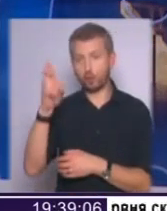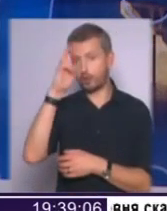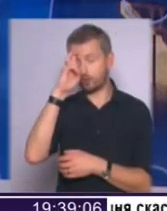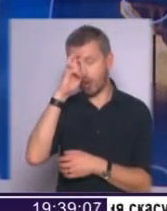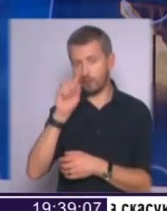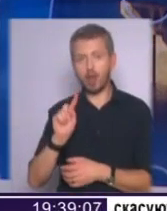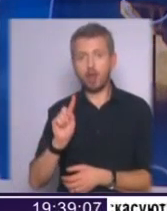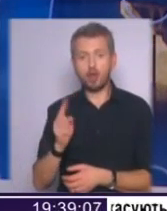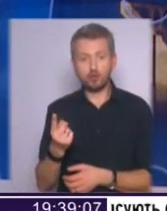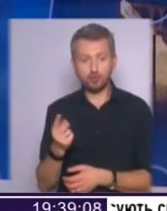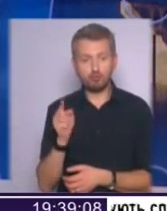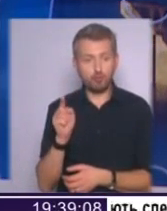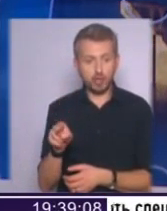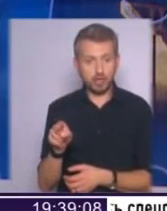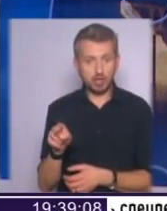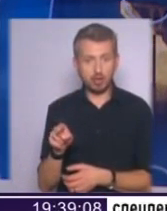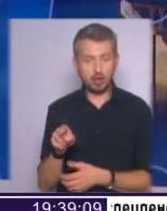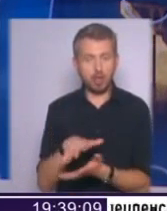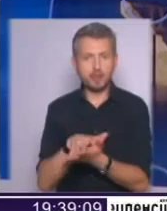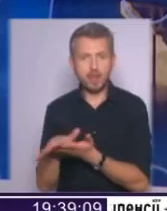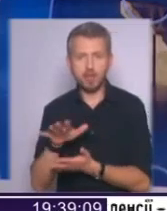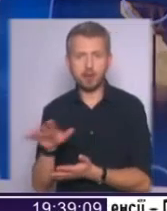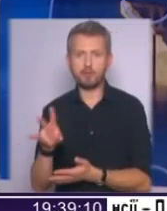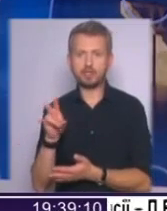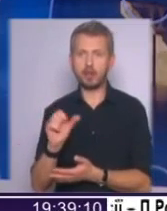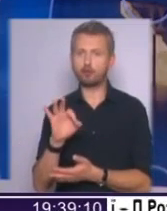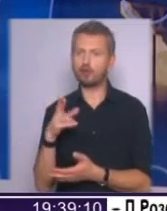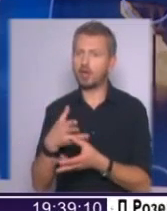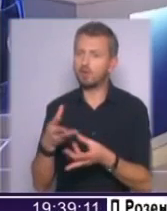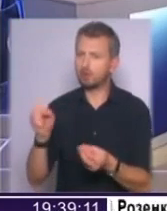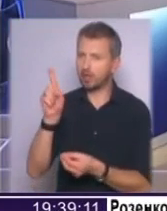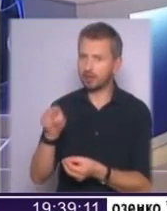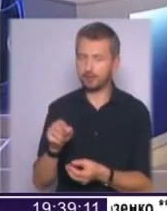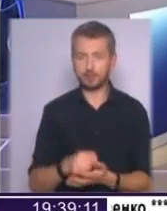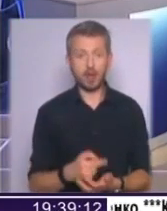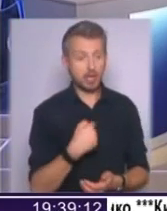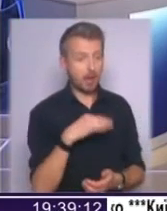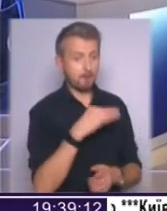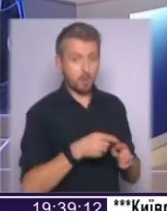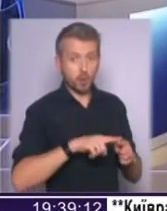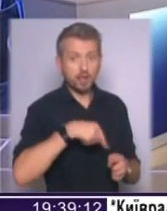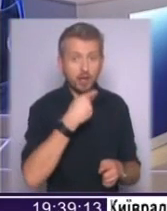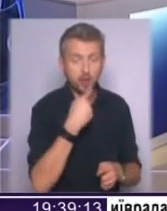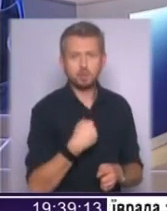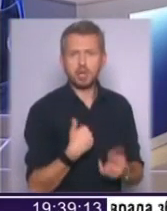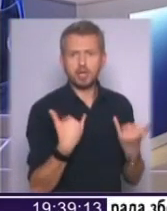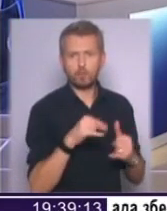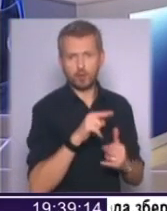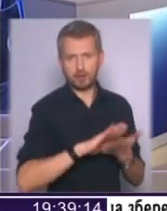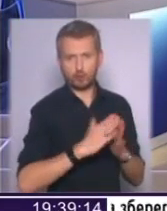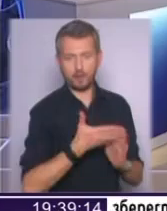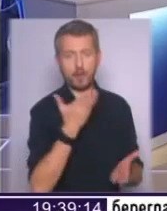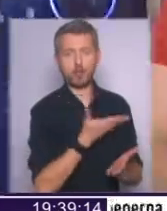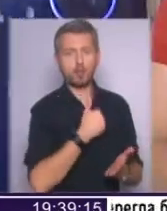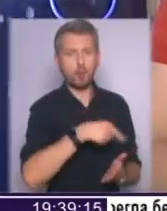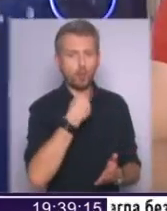чому їх не, знову ж таки, не направити хоча б на ті ж соціальні виплати? Я про це кажу, що мені теж дивується ситуація. Тобто, якщо ми говоримо,